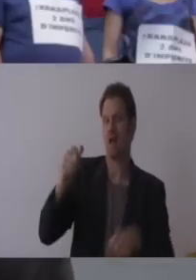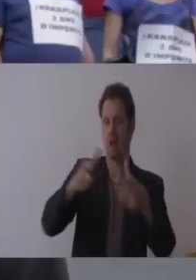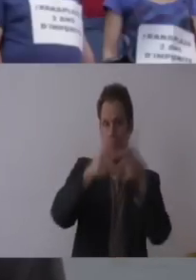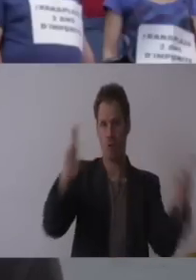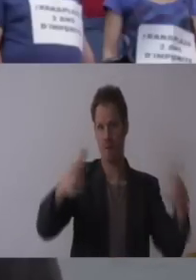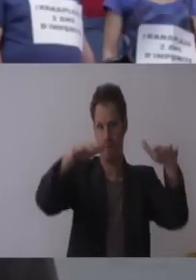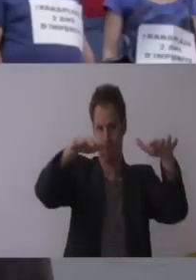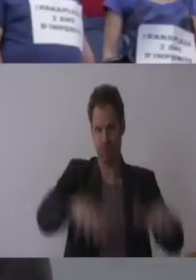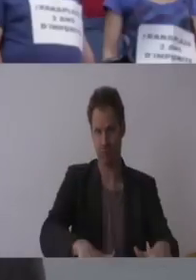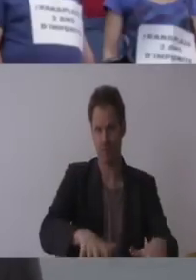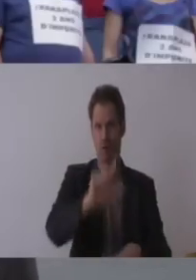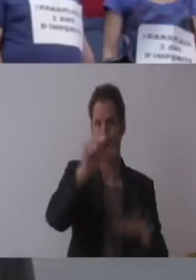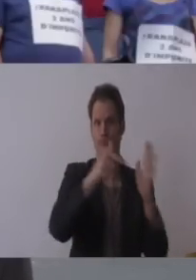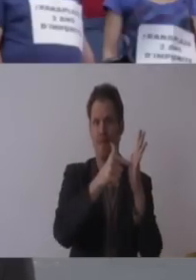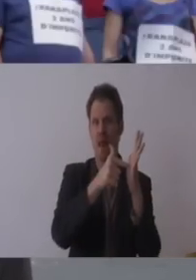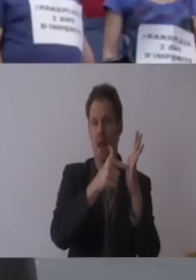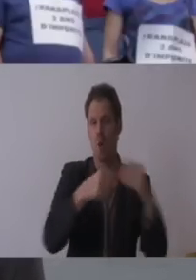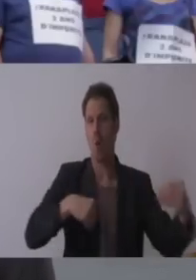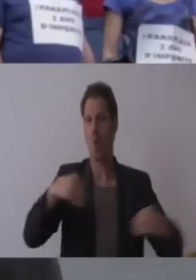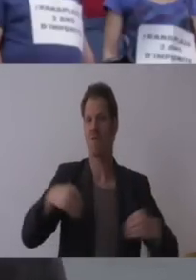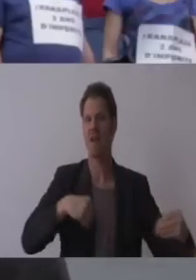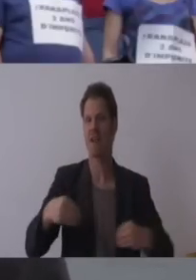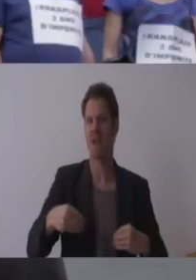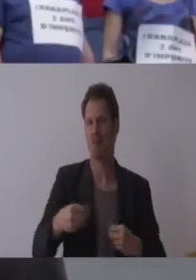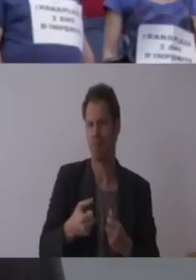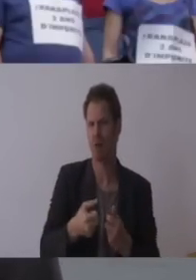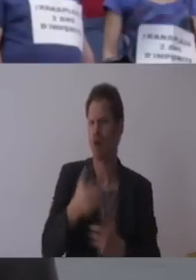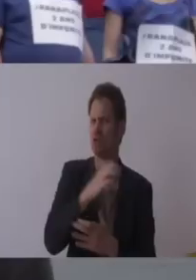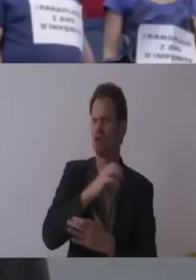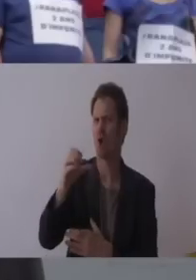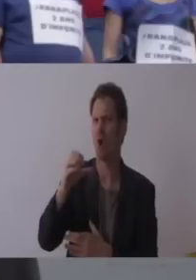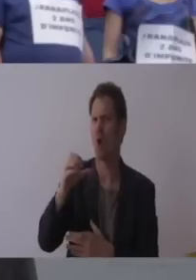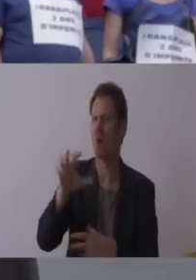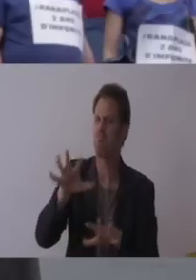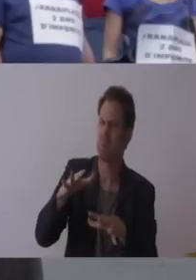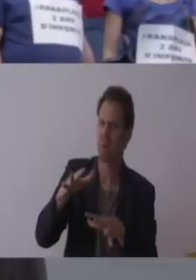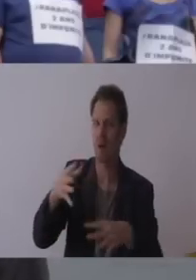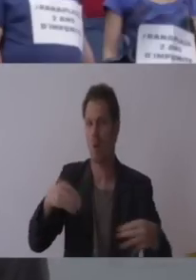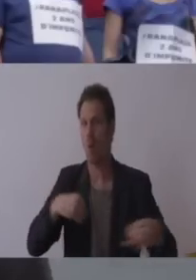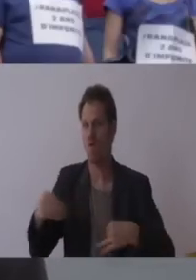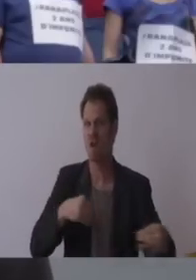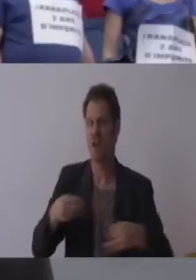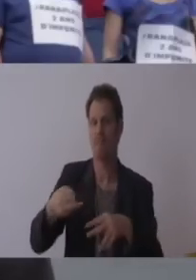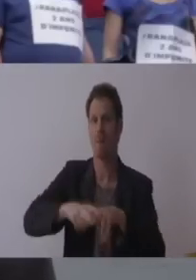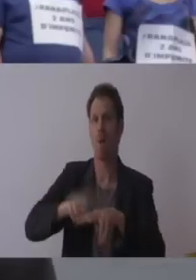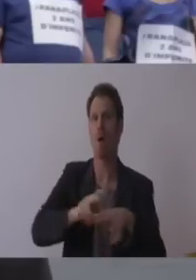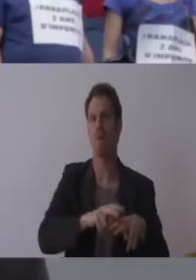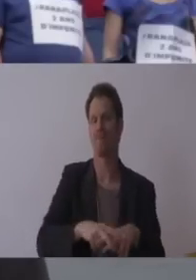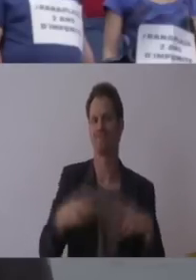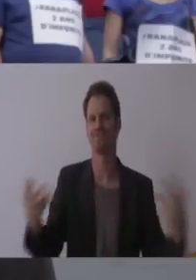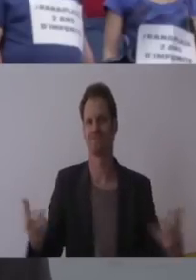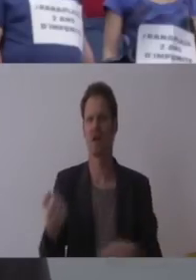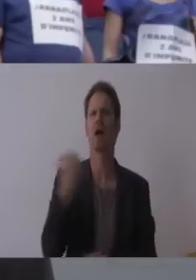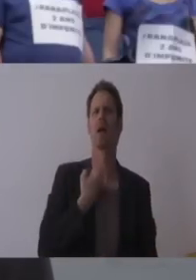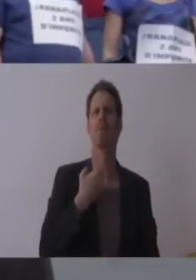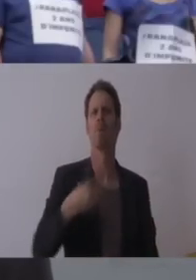un an, le toit du Rana Plaza s'effondrait sur 2000 ouvrières confinées, causant la mort de plus d'une centaine d'entre elles. Un